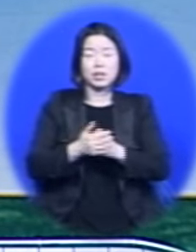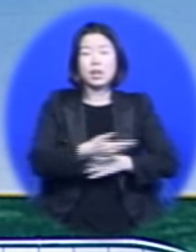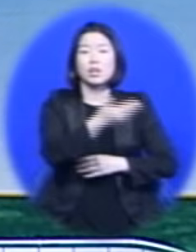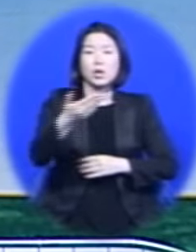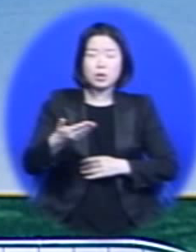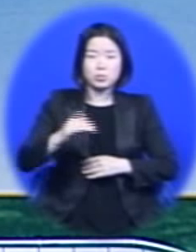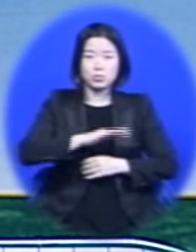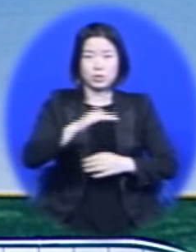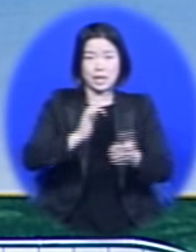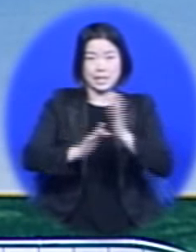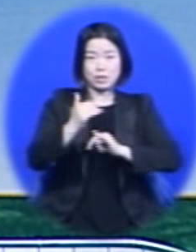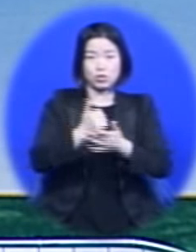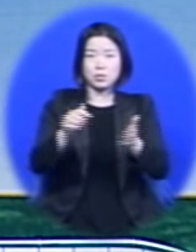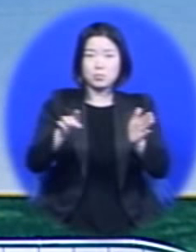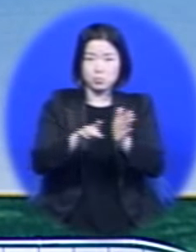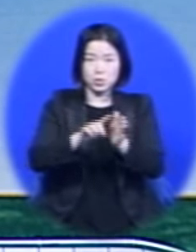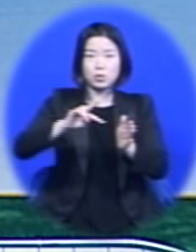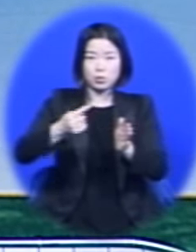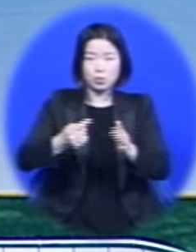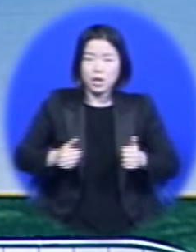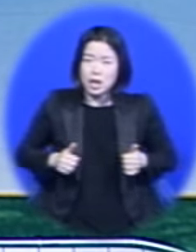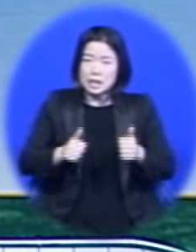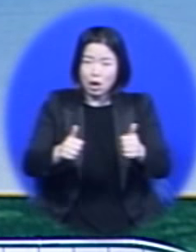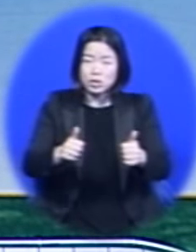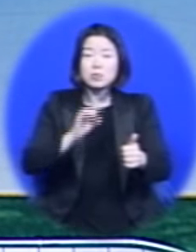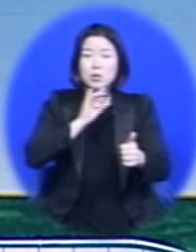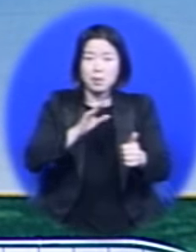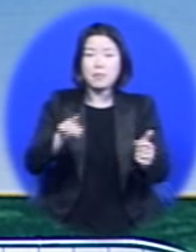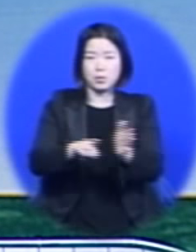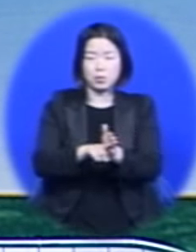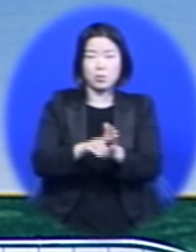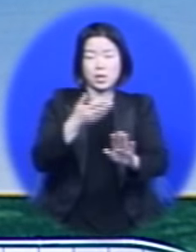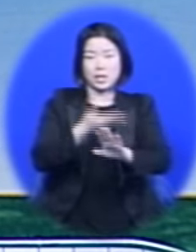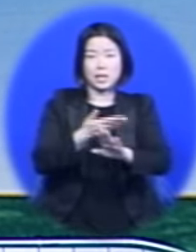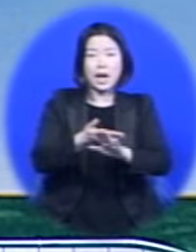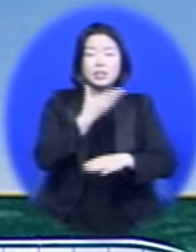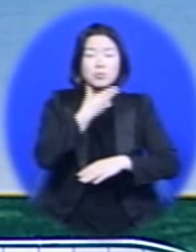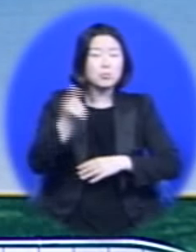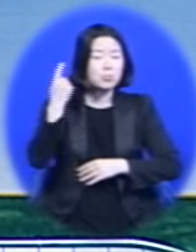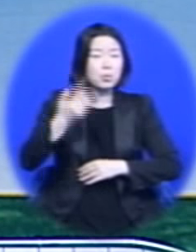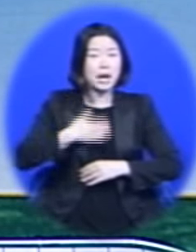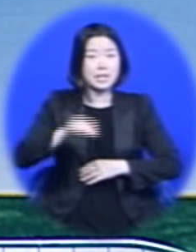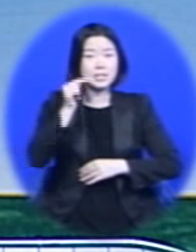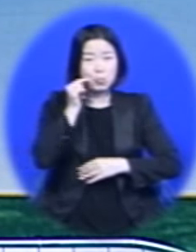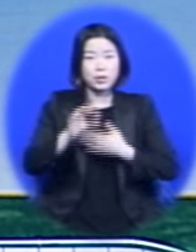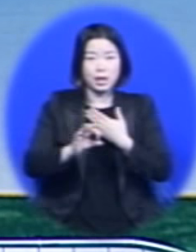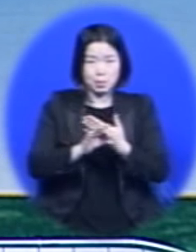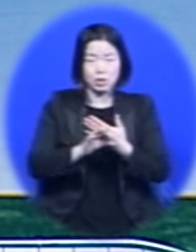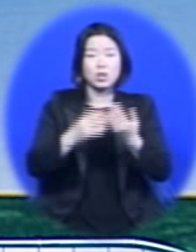여러분, 우리가 예수님을 믿어도 열심히만 믿지 바른 복음을 알지 못하면 유대인처럼 되고